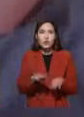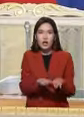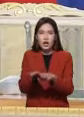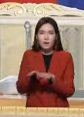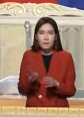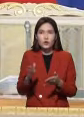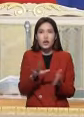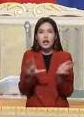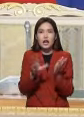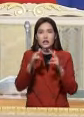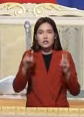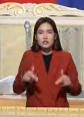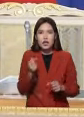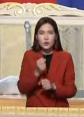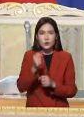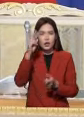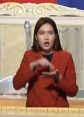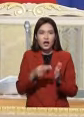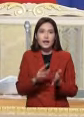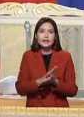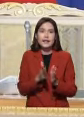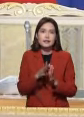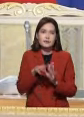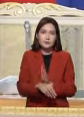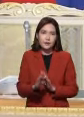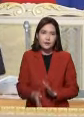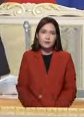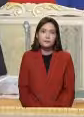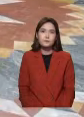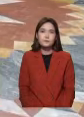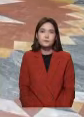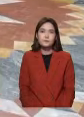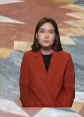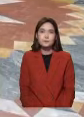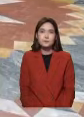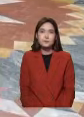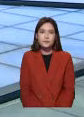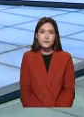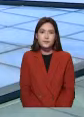электр орталығын салу туралы келісім бар. Аружан Задабек, Астана Таймс.